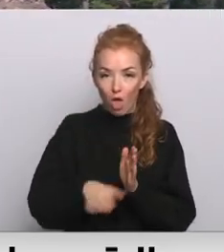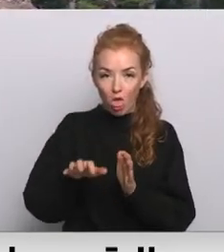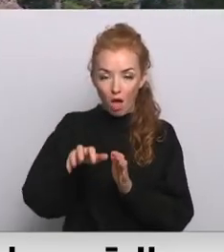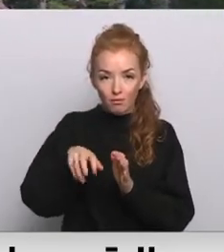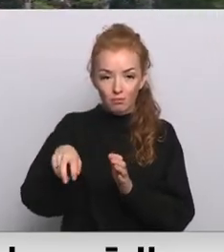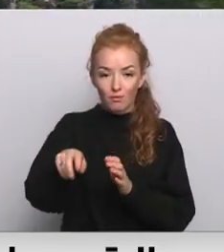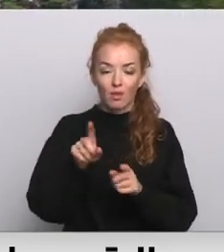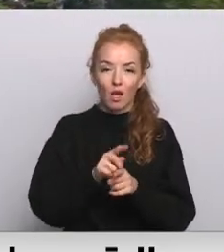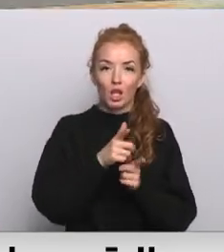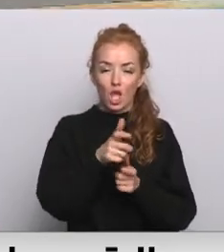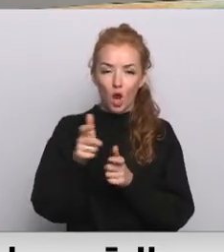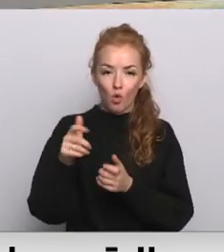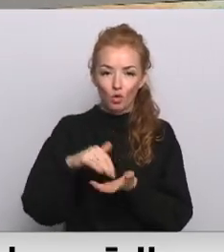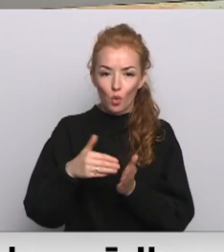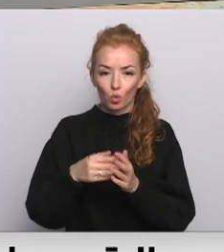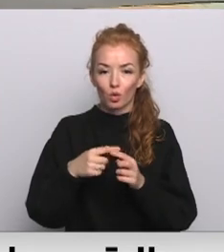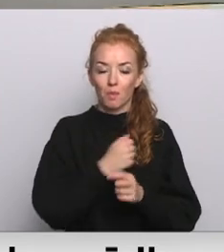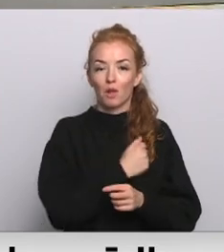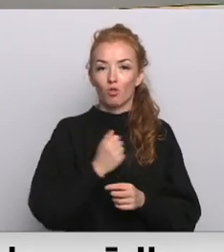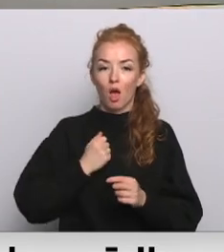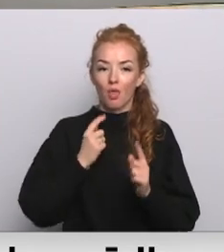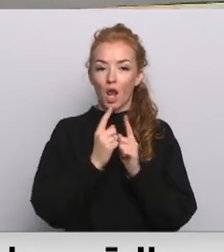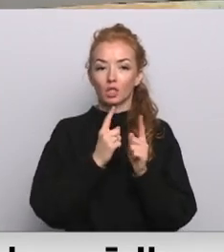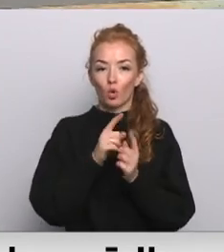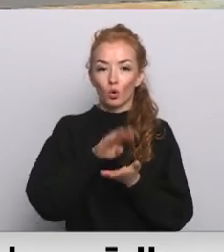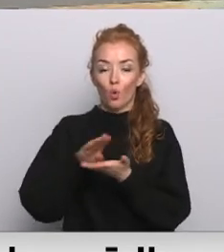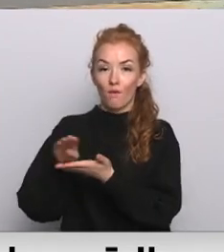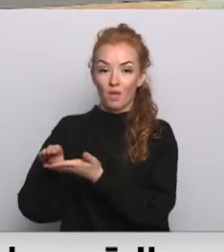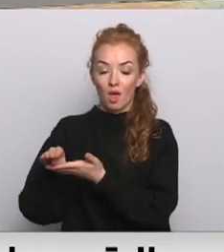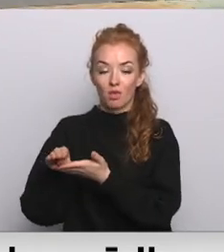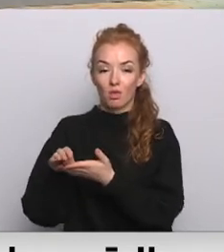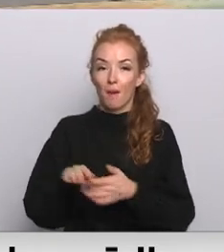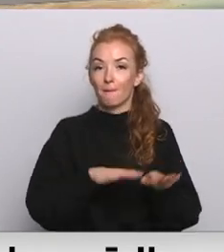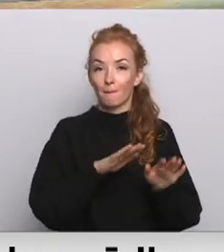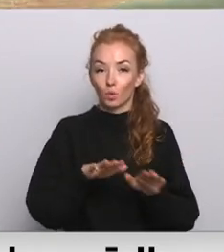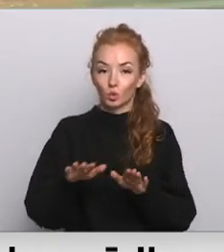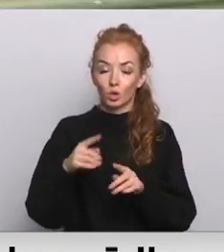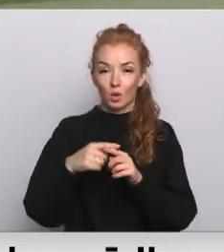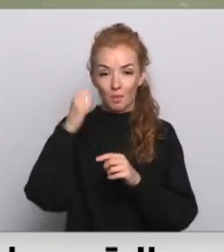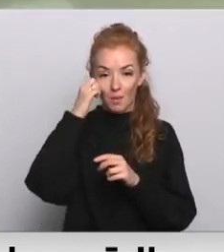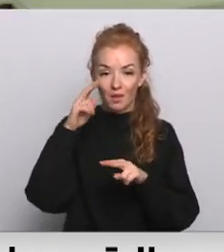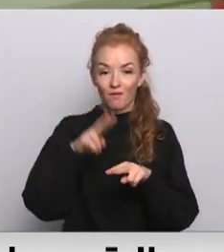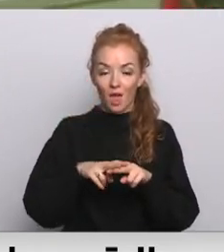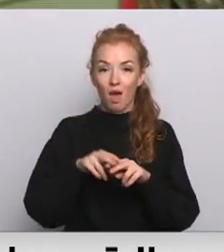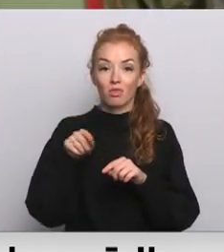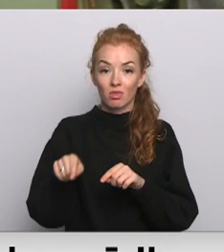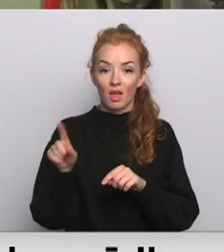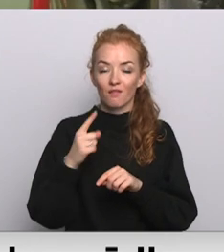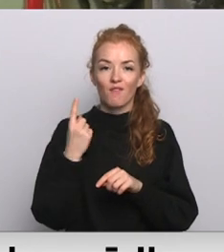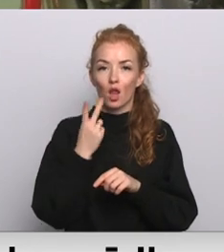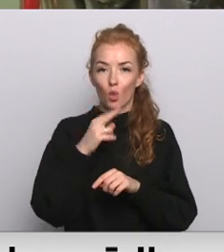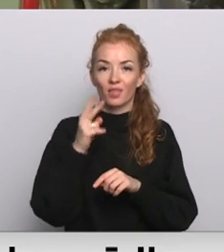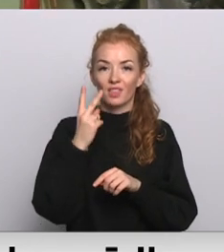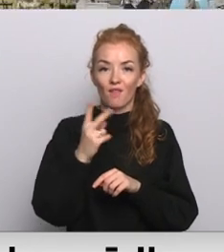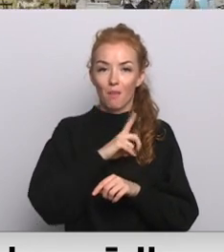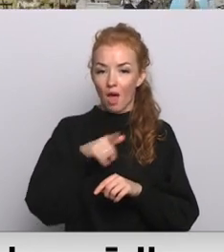dažādām ieroču pozīcijām un militārā transporta novietne. Oskara Kalpaka muzejs un piemiņas vieta Airītes ir viena no